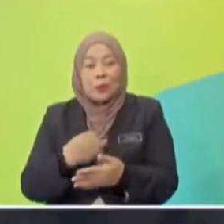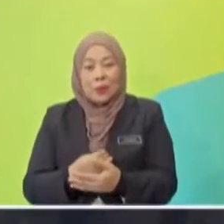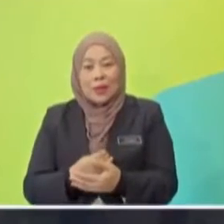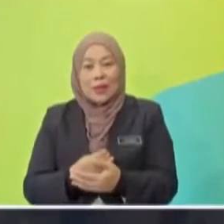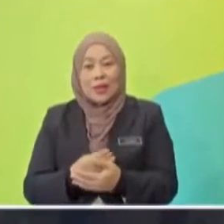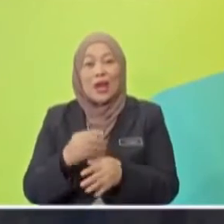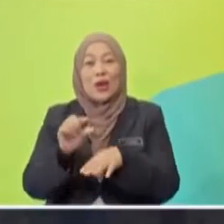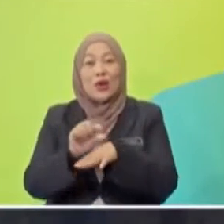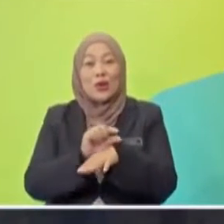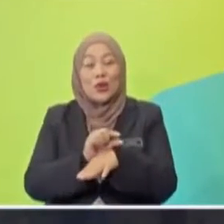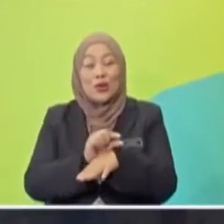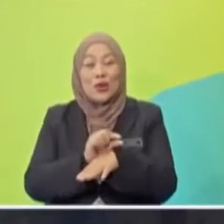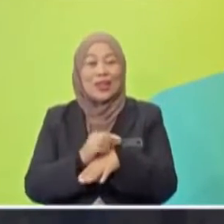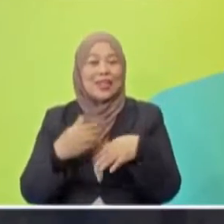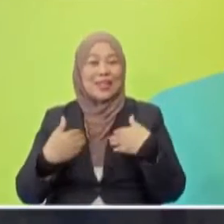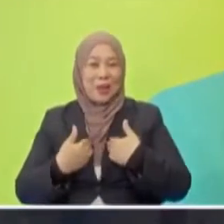menggunakan paru-paru